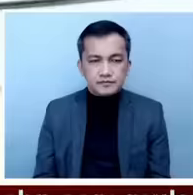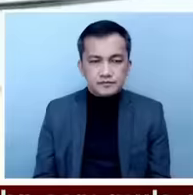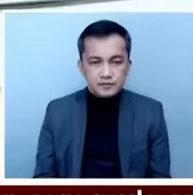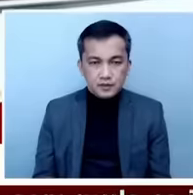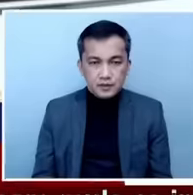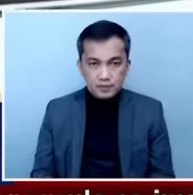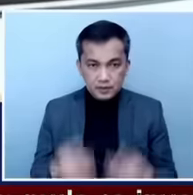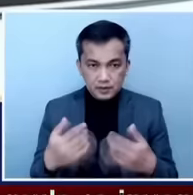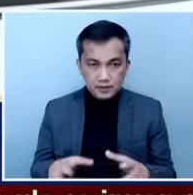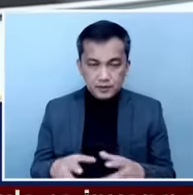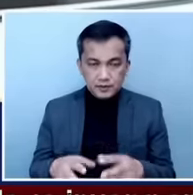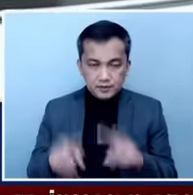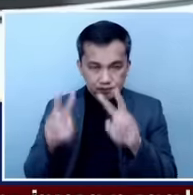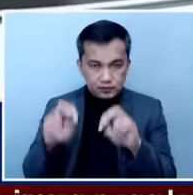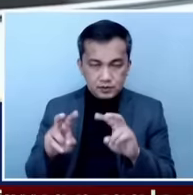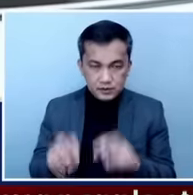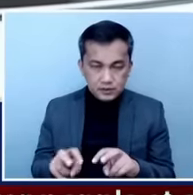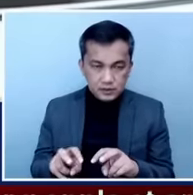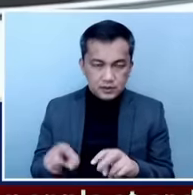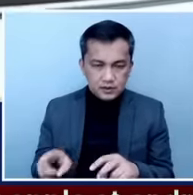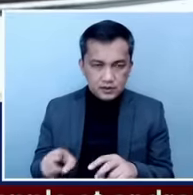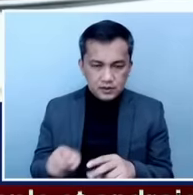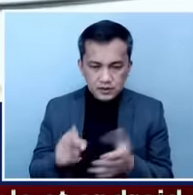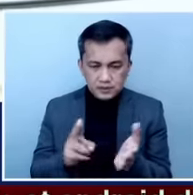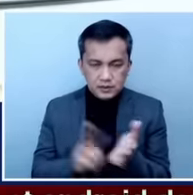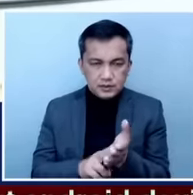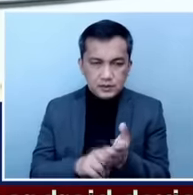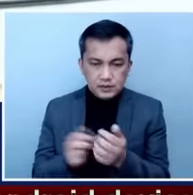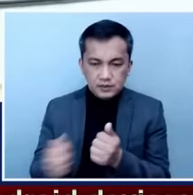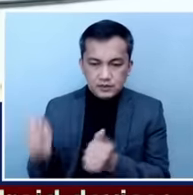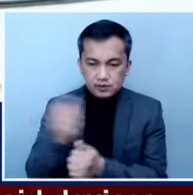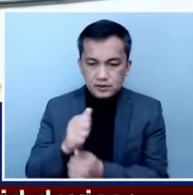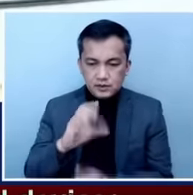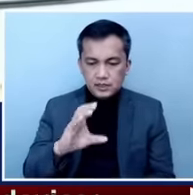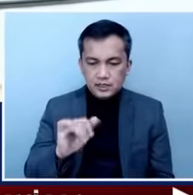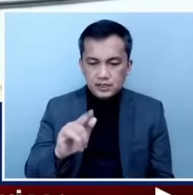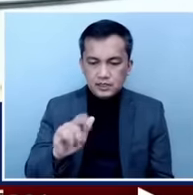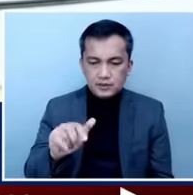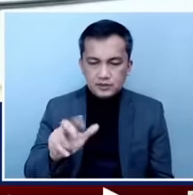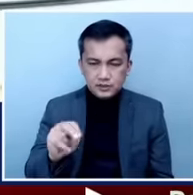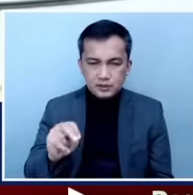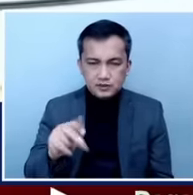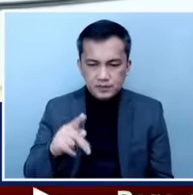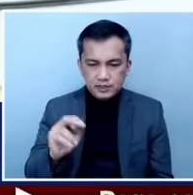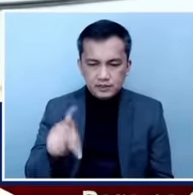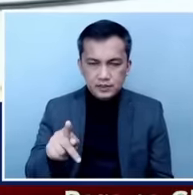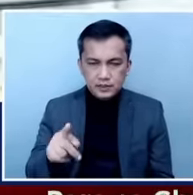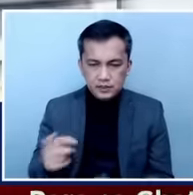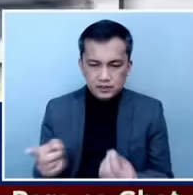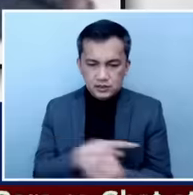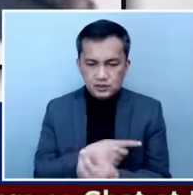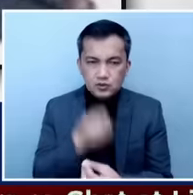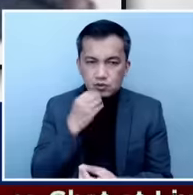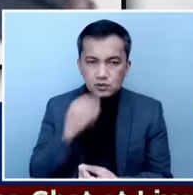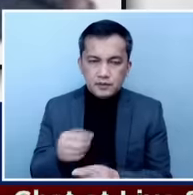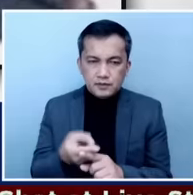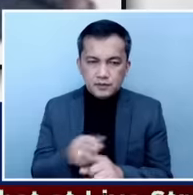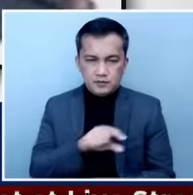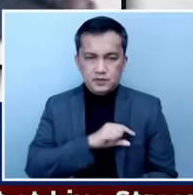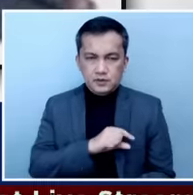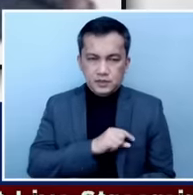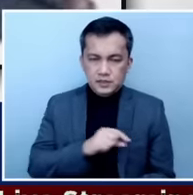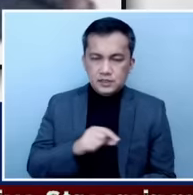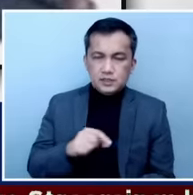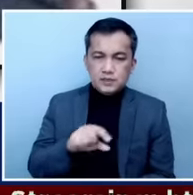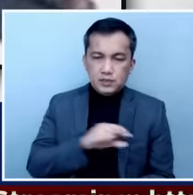Matapos ang masusing pag-iimbestiga, pinirmahan na ng hepe ng Calabarzon PNP ang dismissal order from the police service ni Police Major